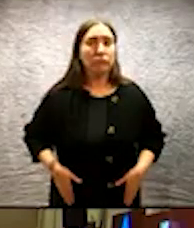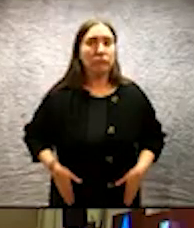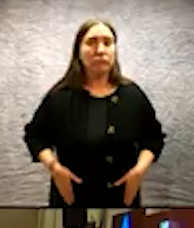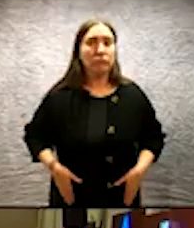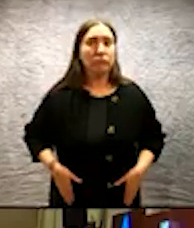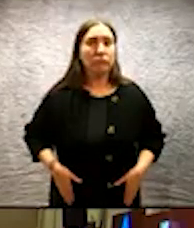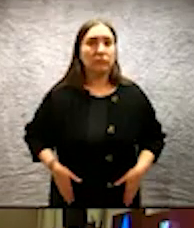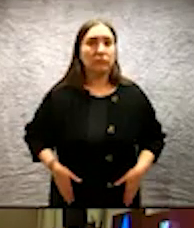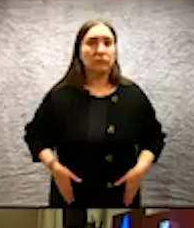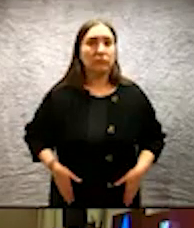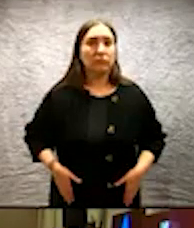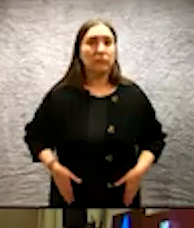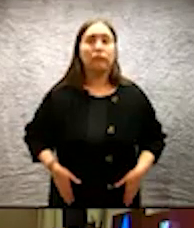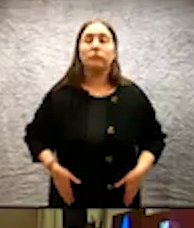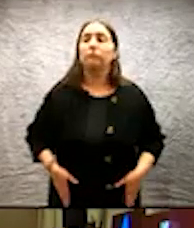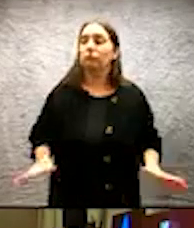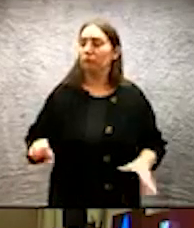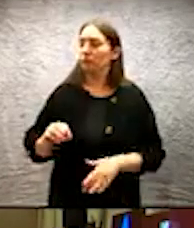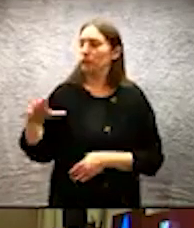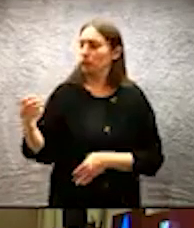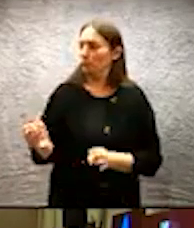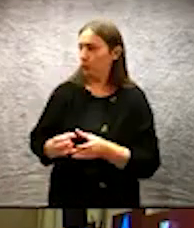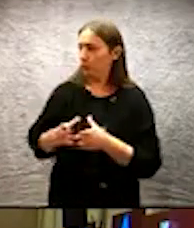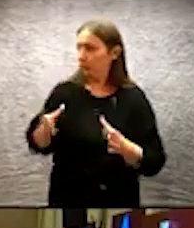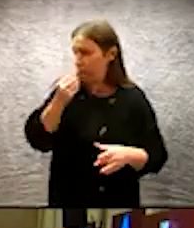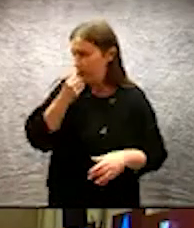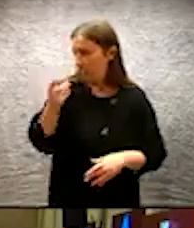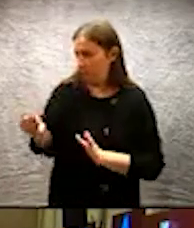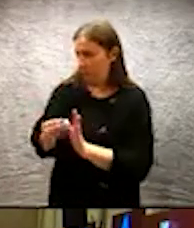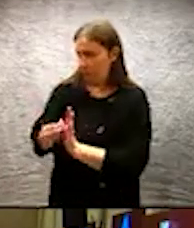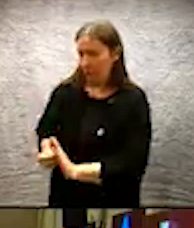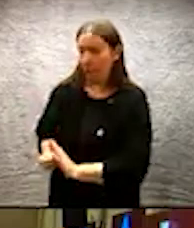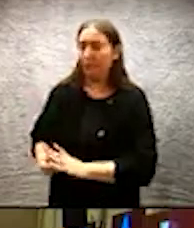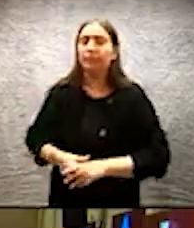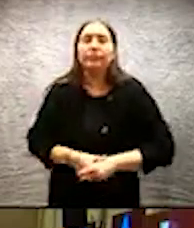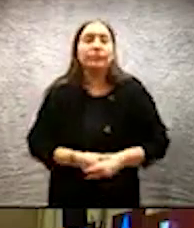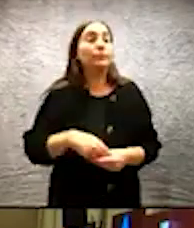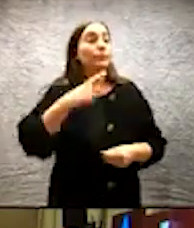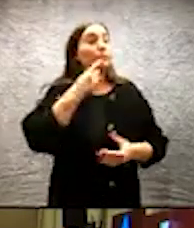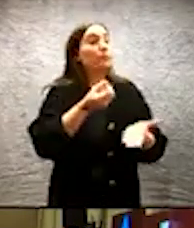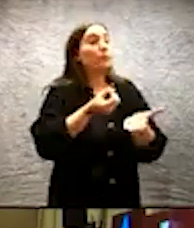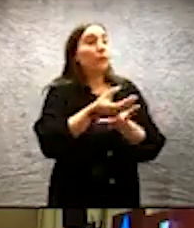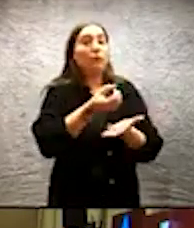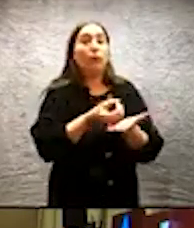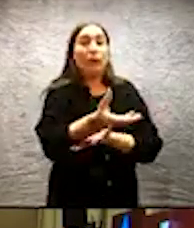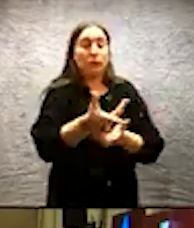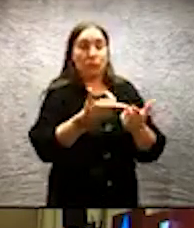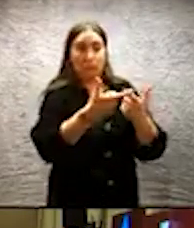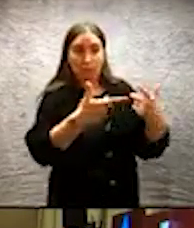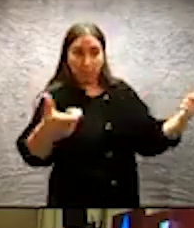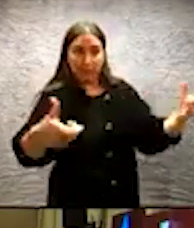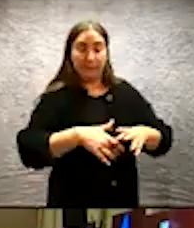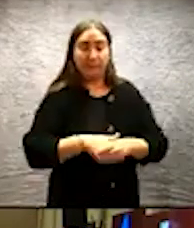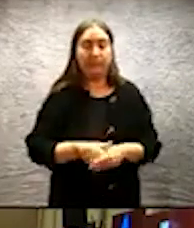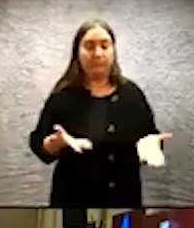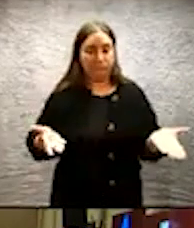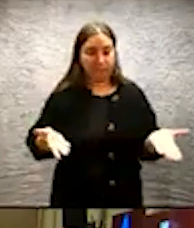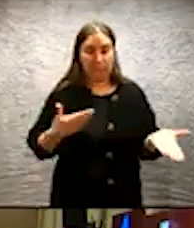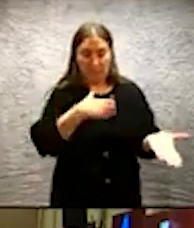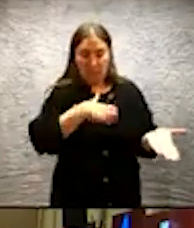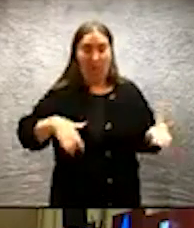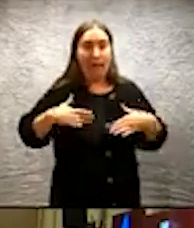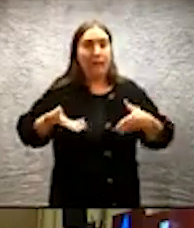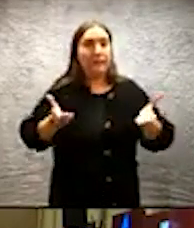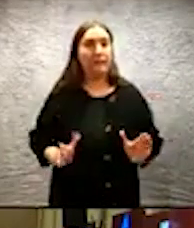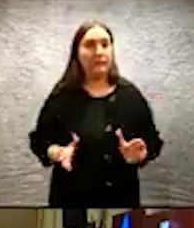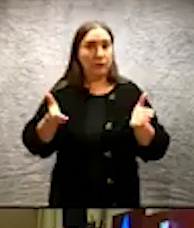À l'unanimité, Madame Van Kortenbosch. Alors, les informations, donc, il y aura naturellement les décisions du maire qui, comme à chaque